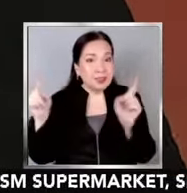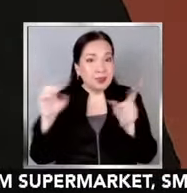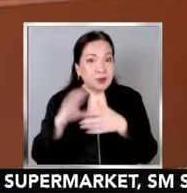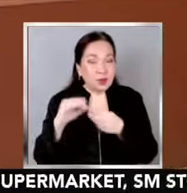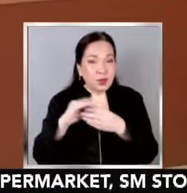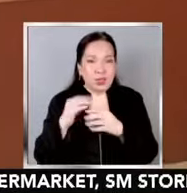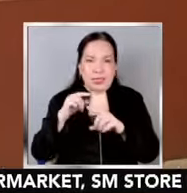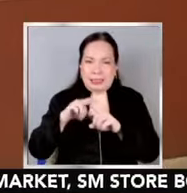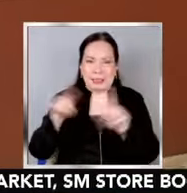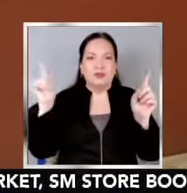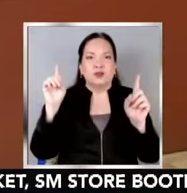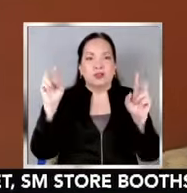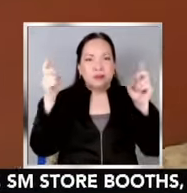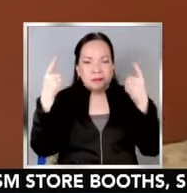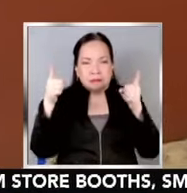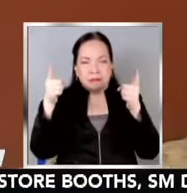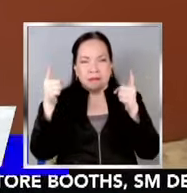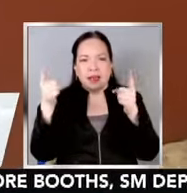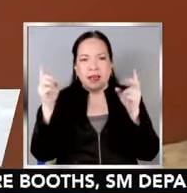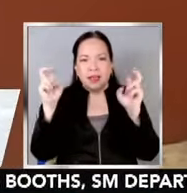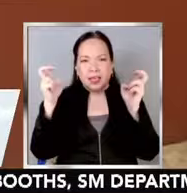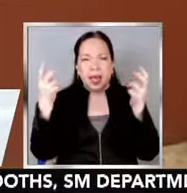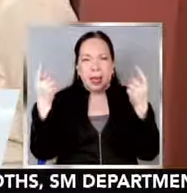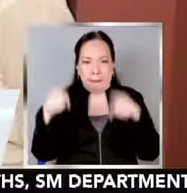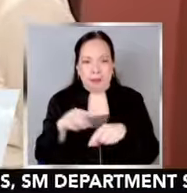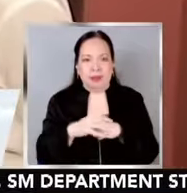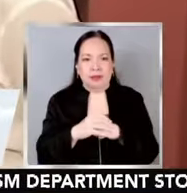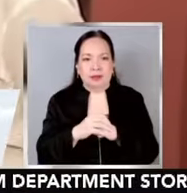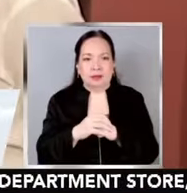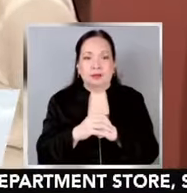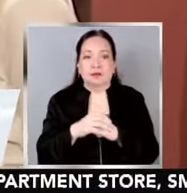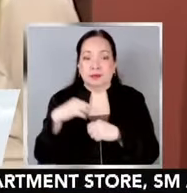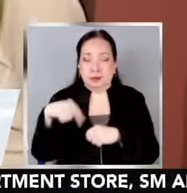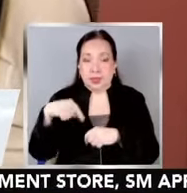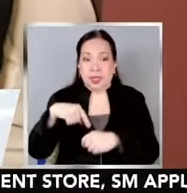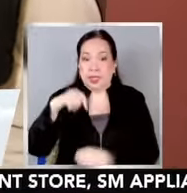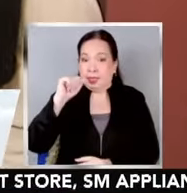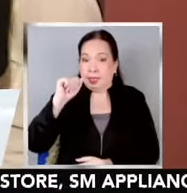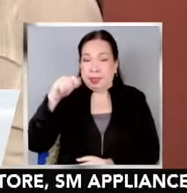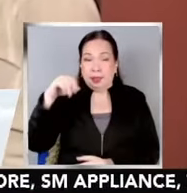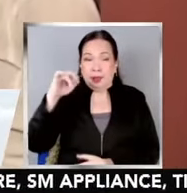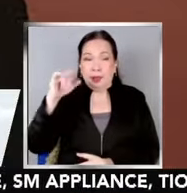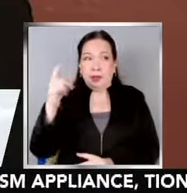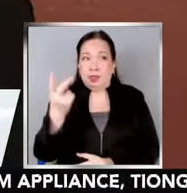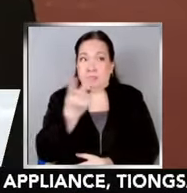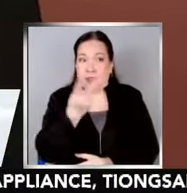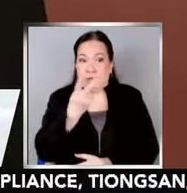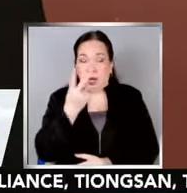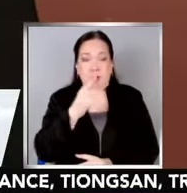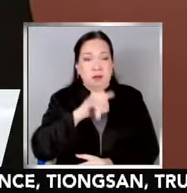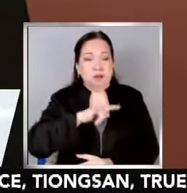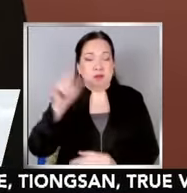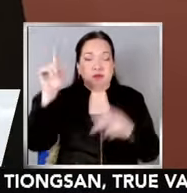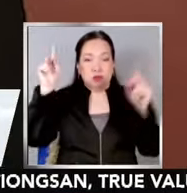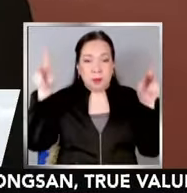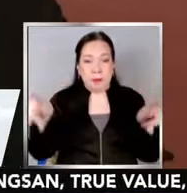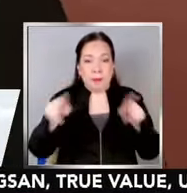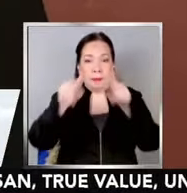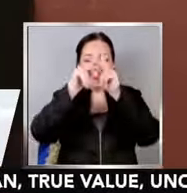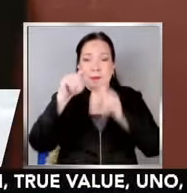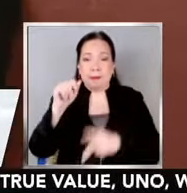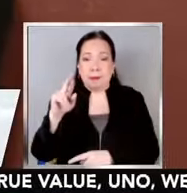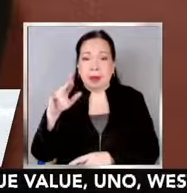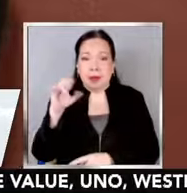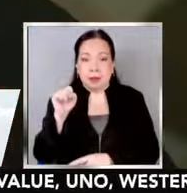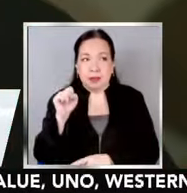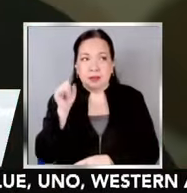pasabog. This April naman, Paris bound na ang Ruka couple para kunan ang ilang nalalabing eksena para sa The